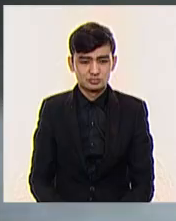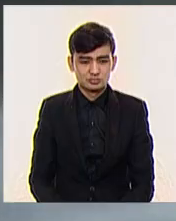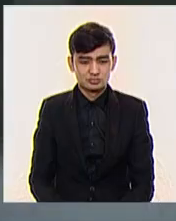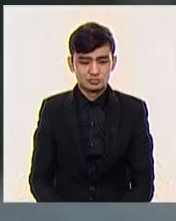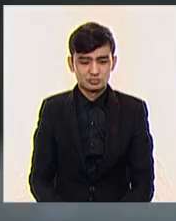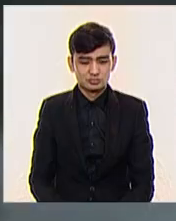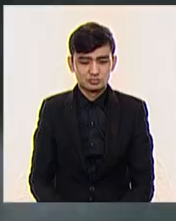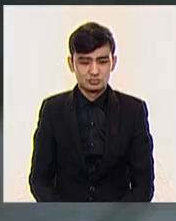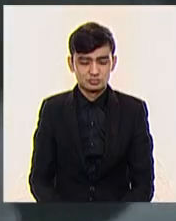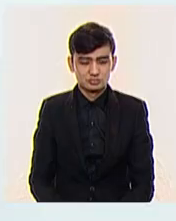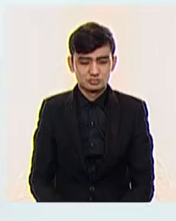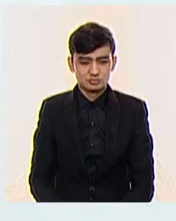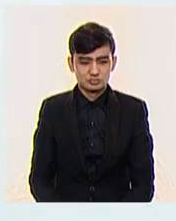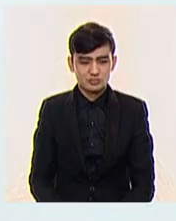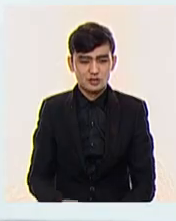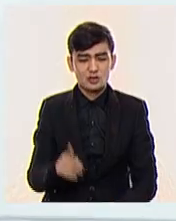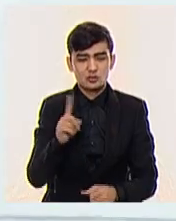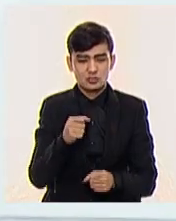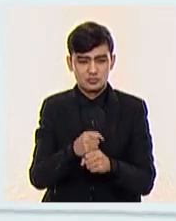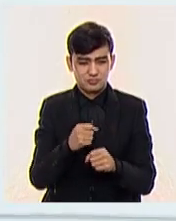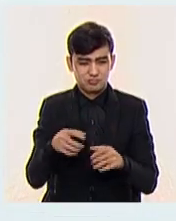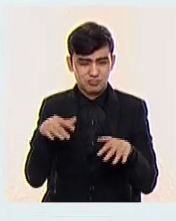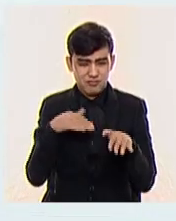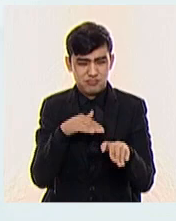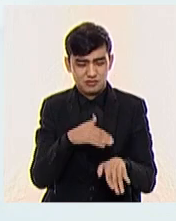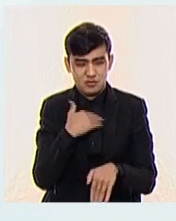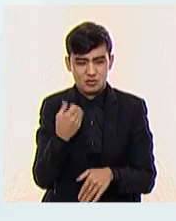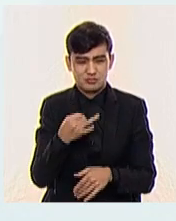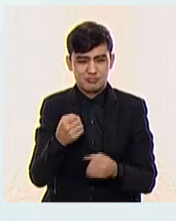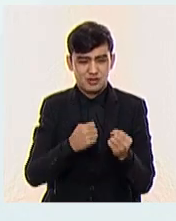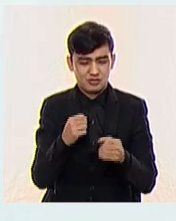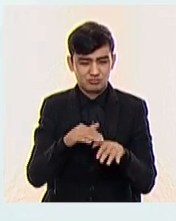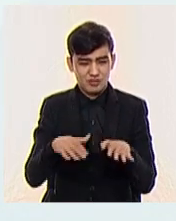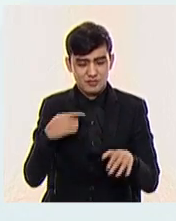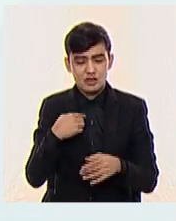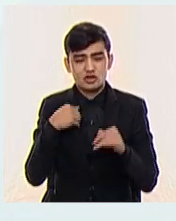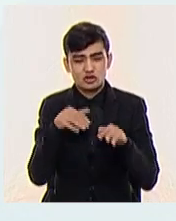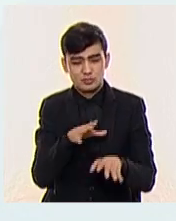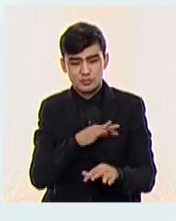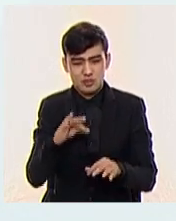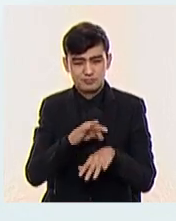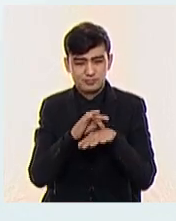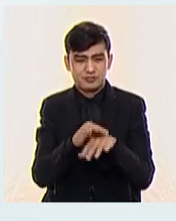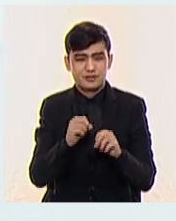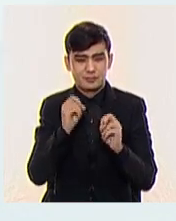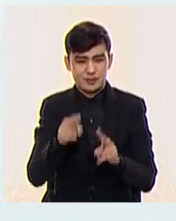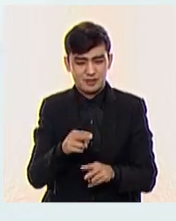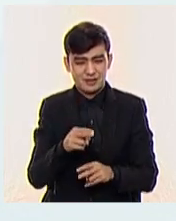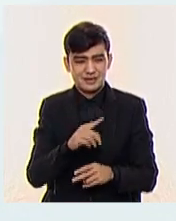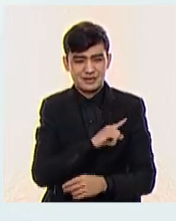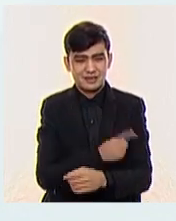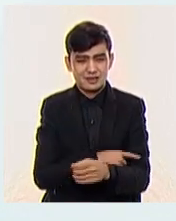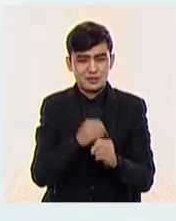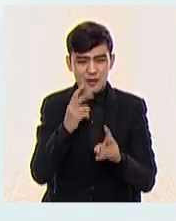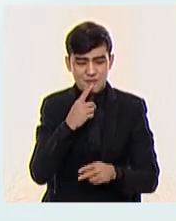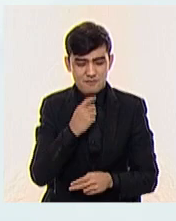Вот, поехал! Для того, чтобы не собирать большой поток транспорта, нами принято решение сопровождать транспорт силами батальона